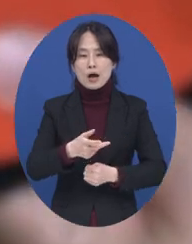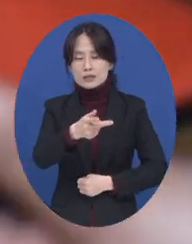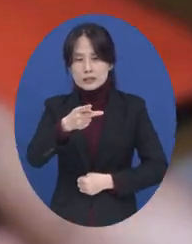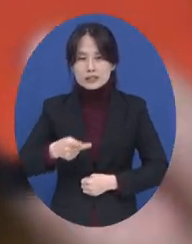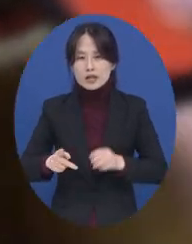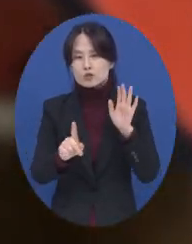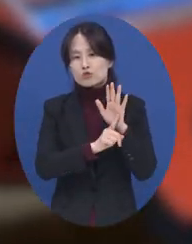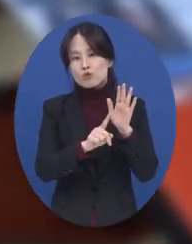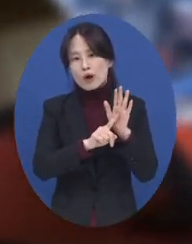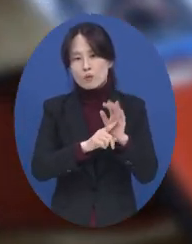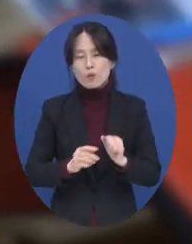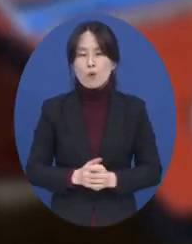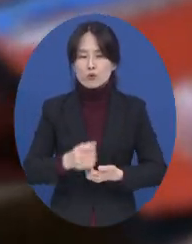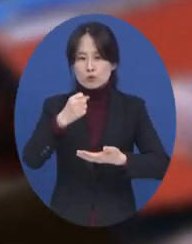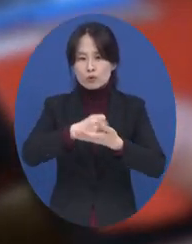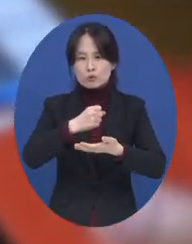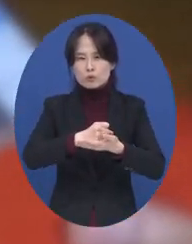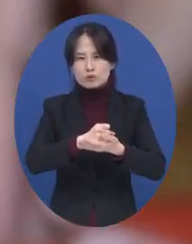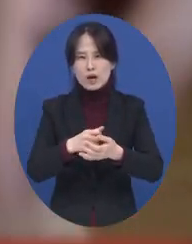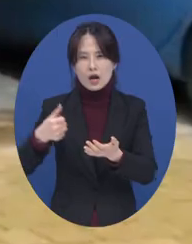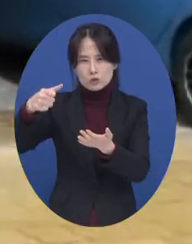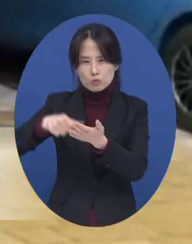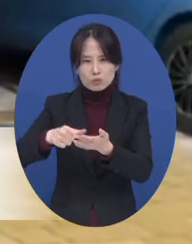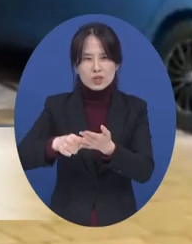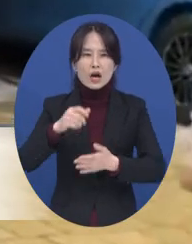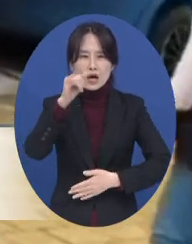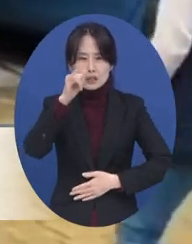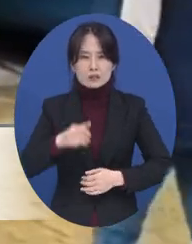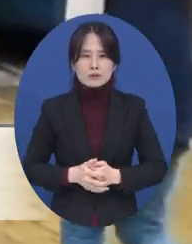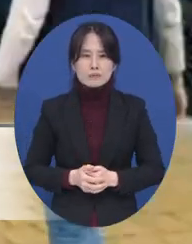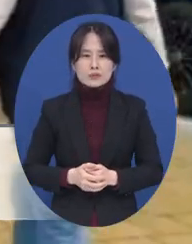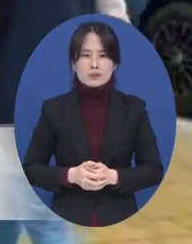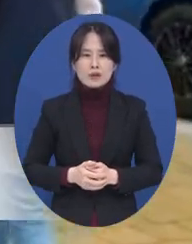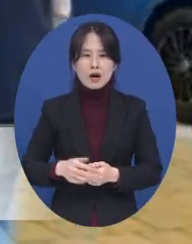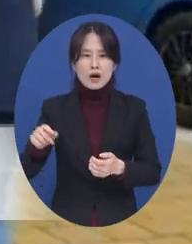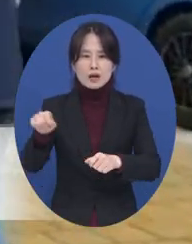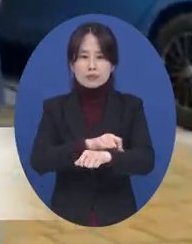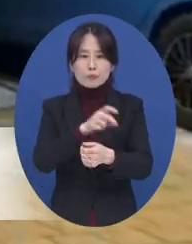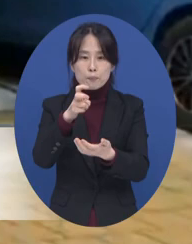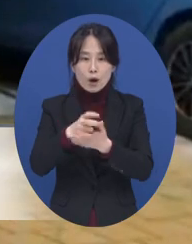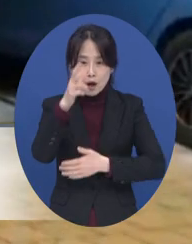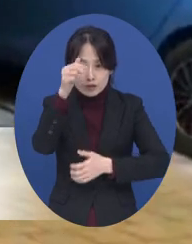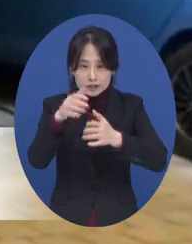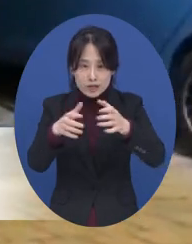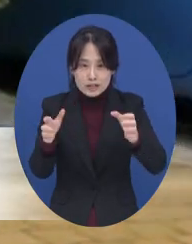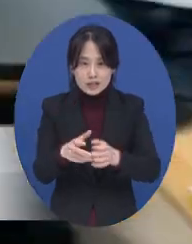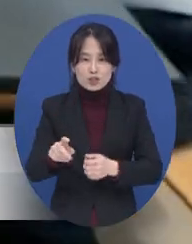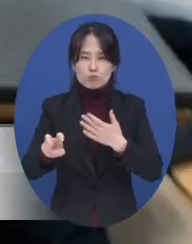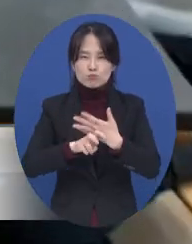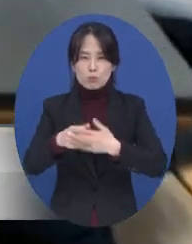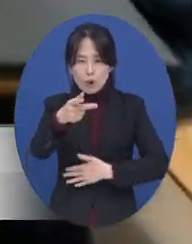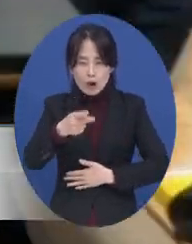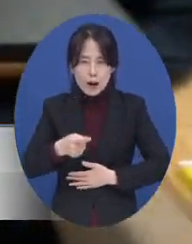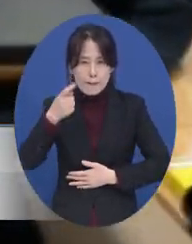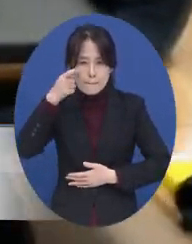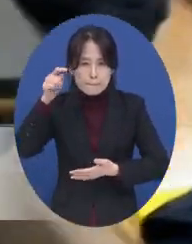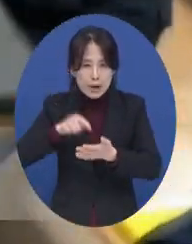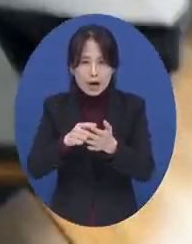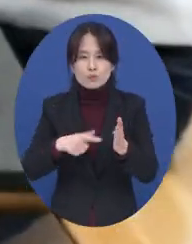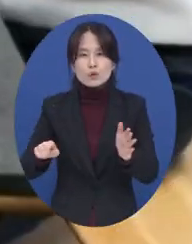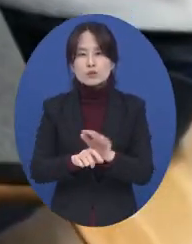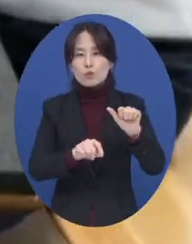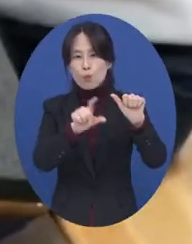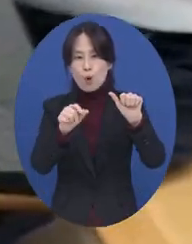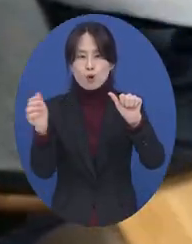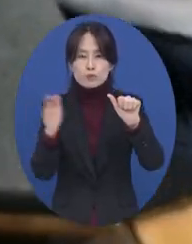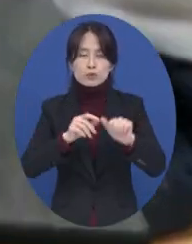전단지에 일수도 전 풍장 까지 있습니다 경기도 공정 특별사법경찰 따는 불법 대부업체를 적발하기 위해 지난